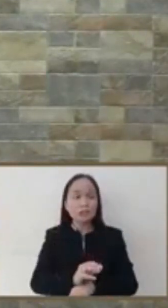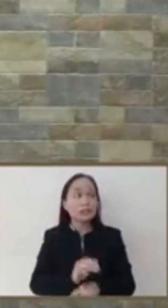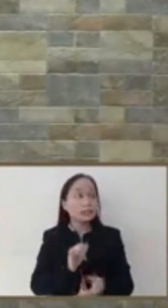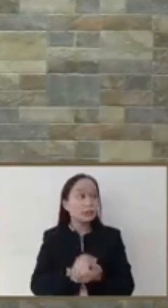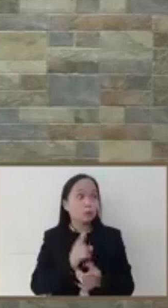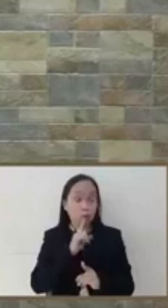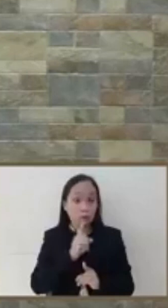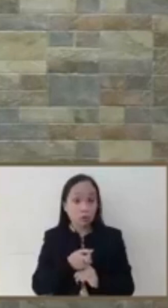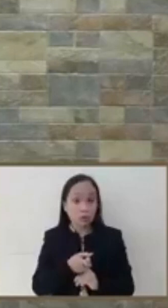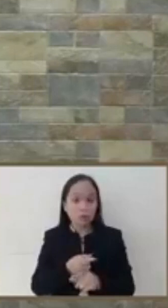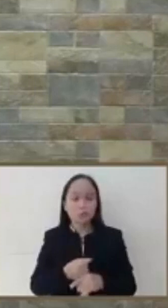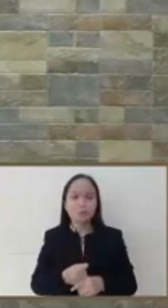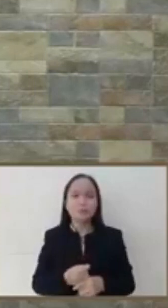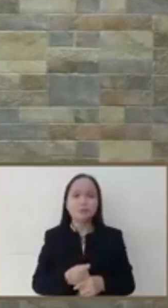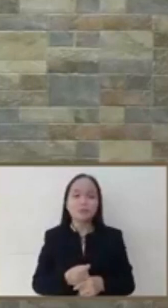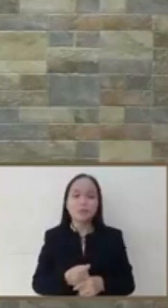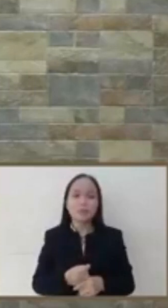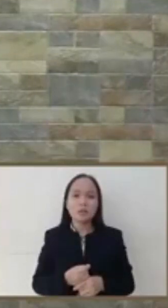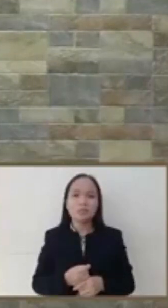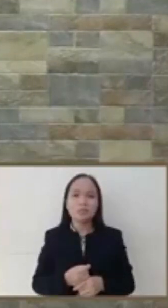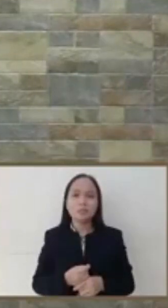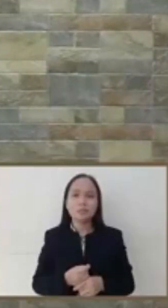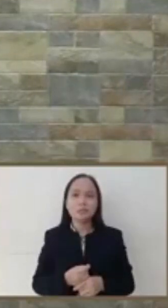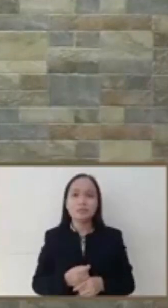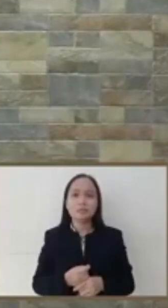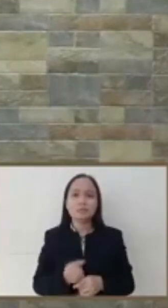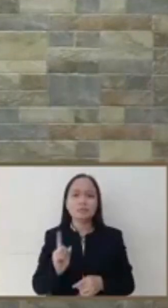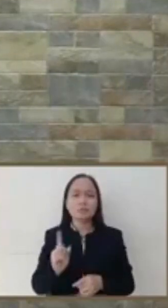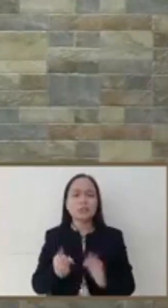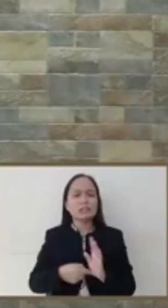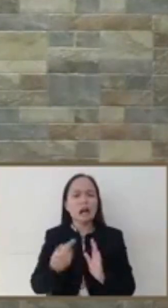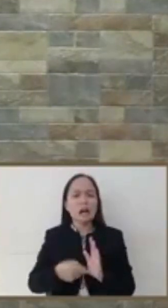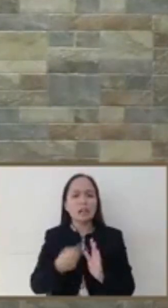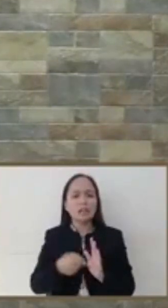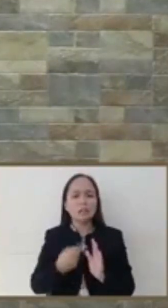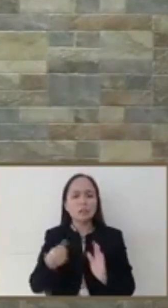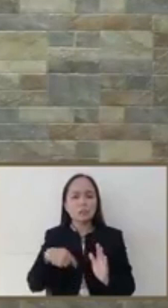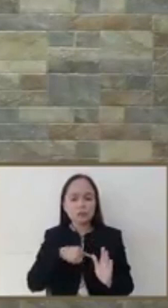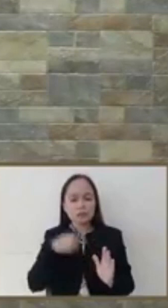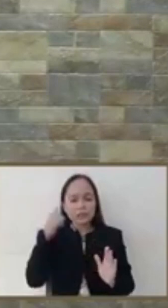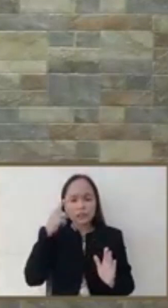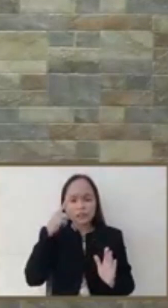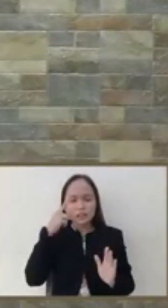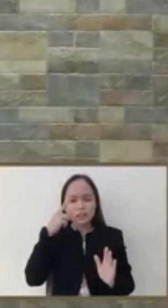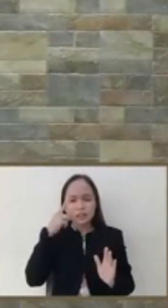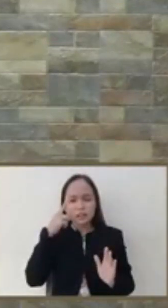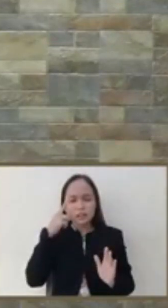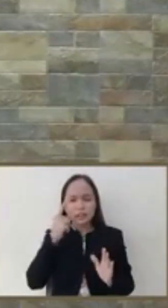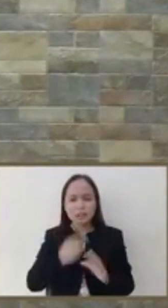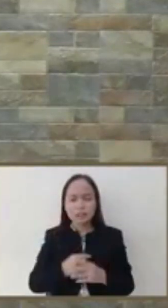niyo, minsan, ang iniisip po natin ay yung kung